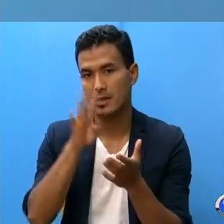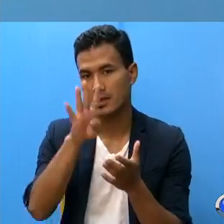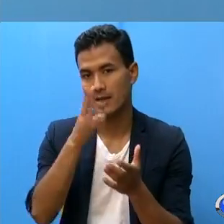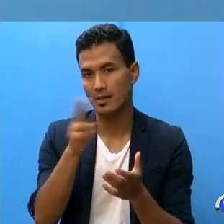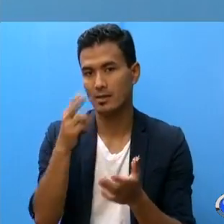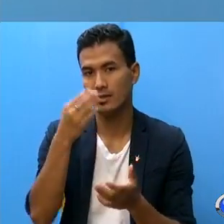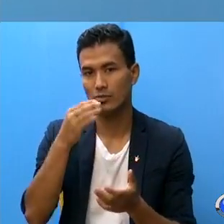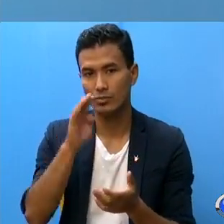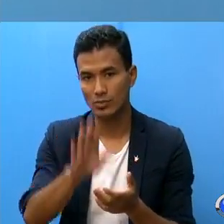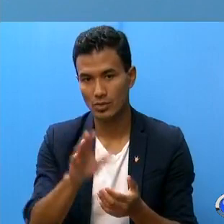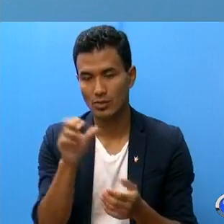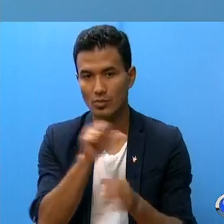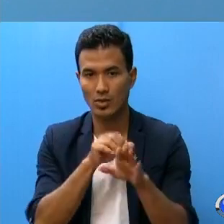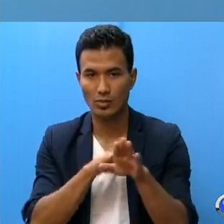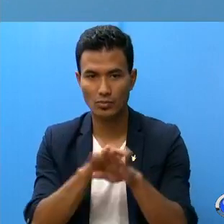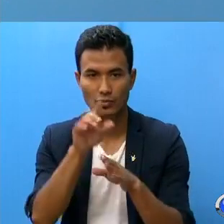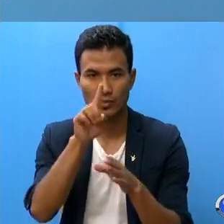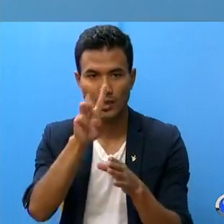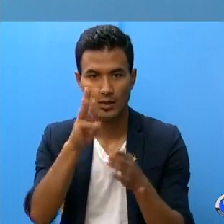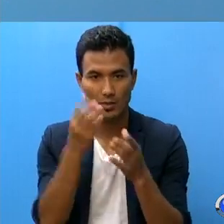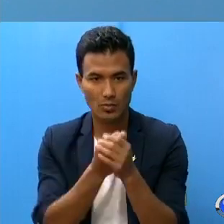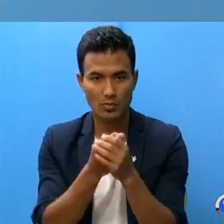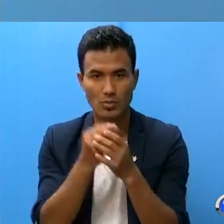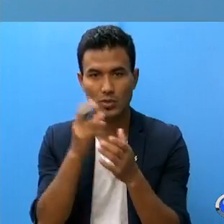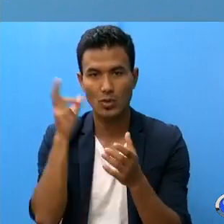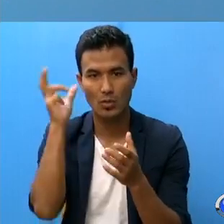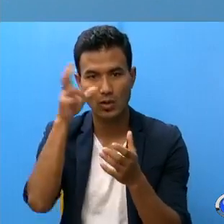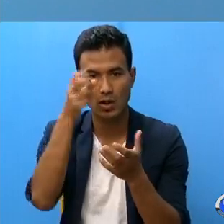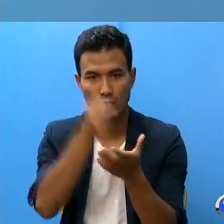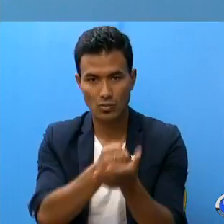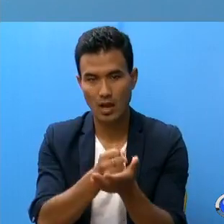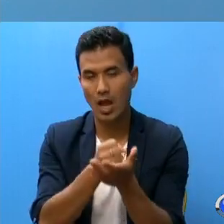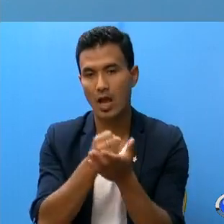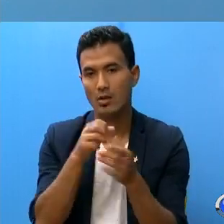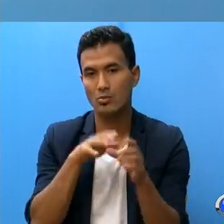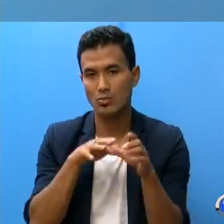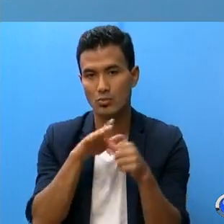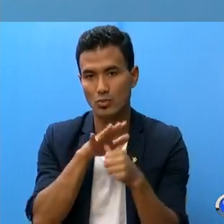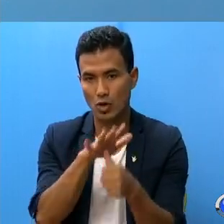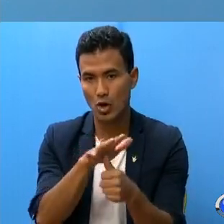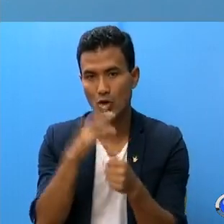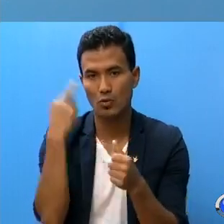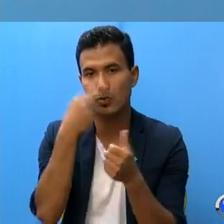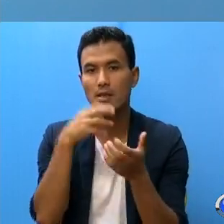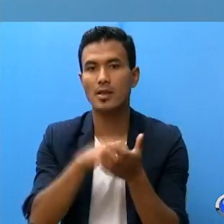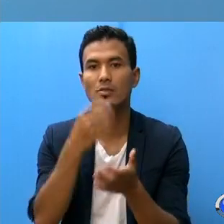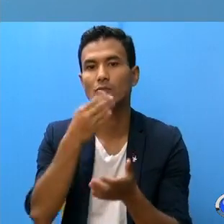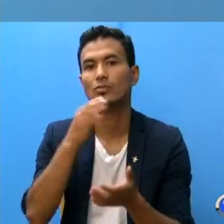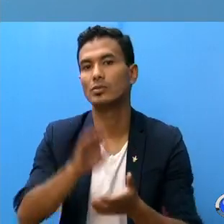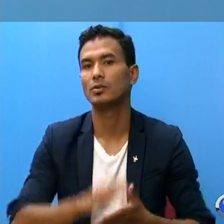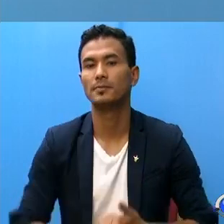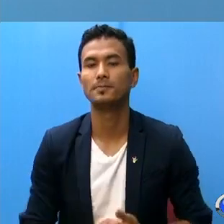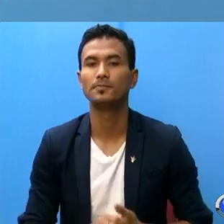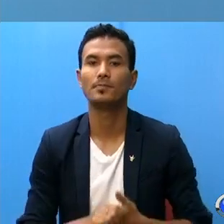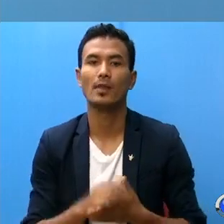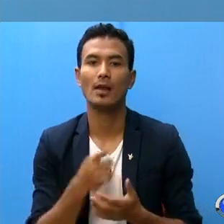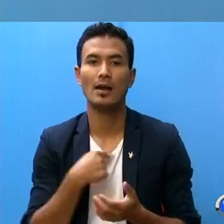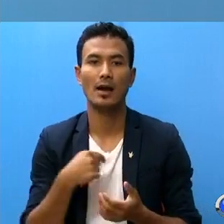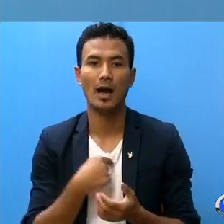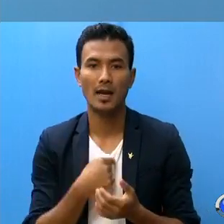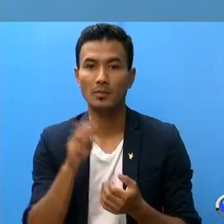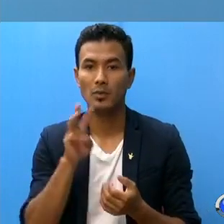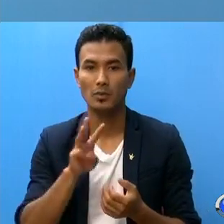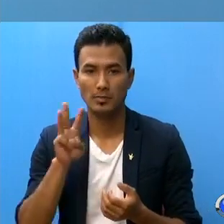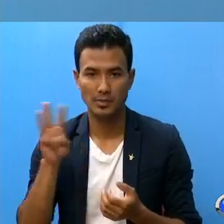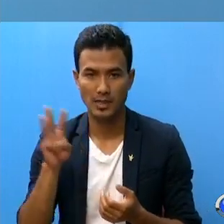जना हुनुँँच वाहरू तेरथुम उखल्डूंगा मोरंग र रुपंद्देईको उनुँँच र हाम्रो